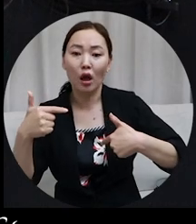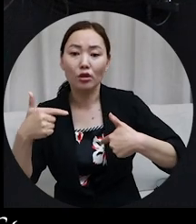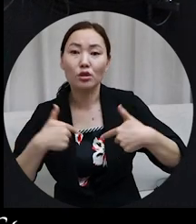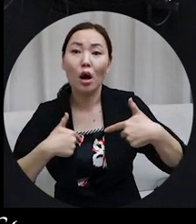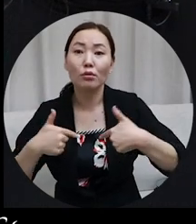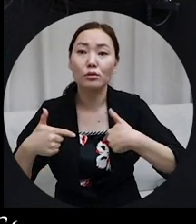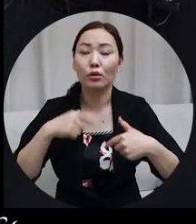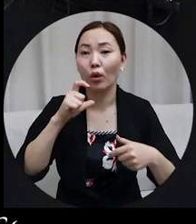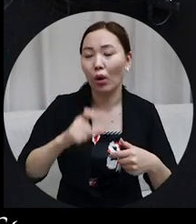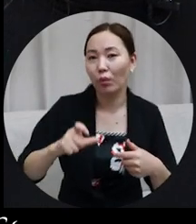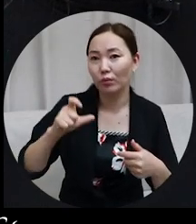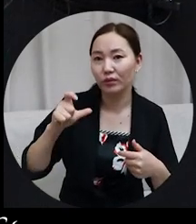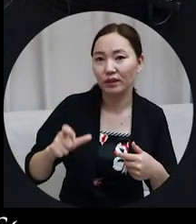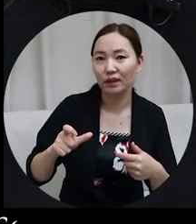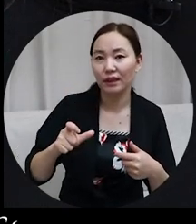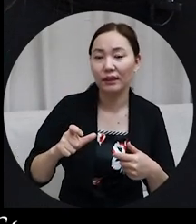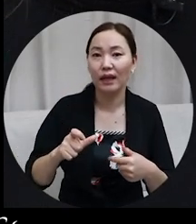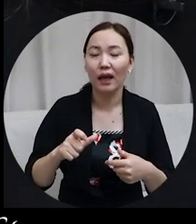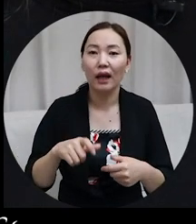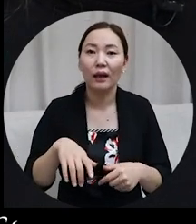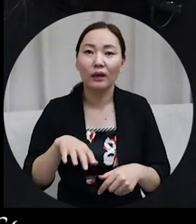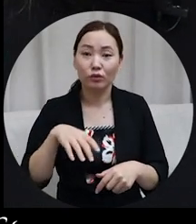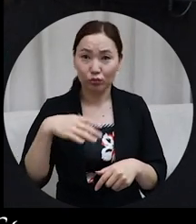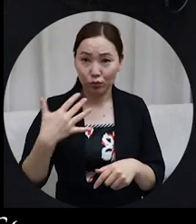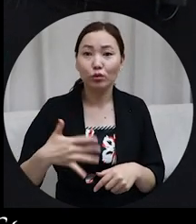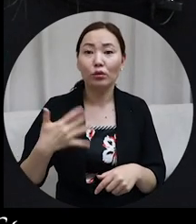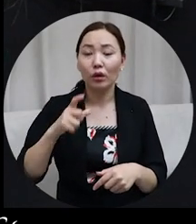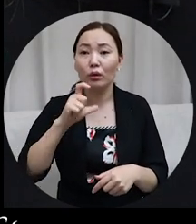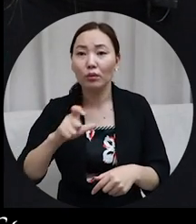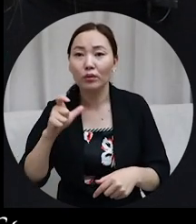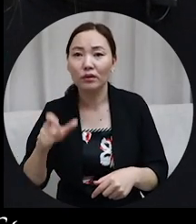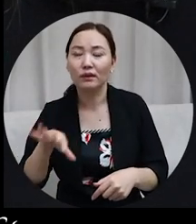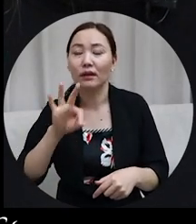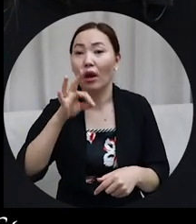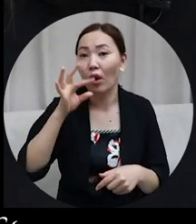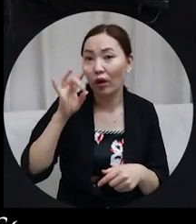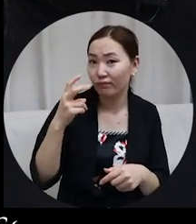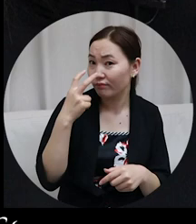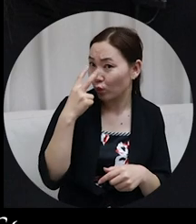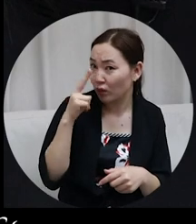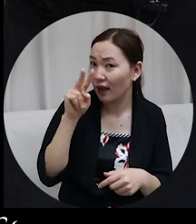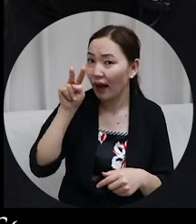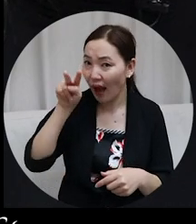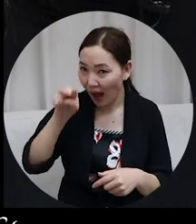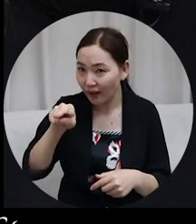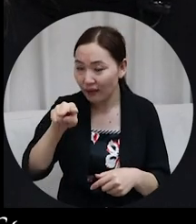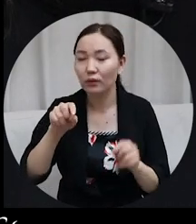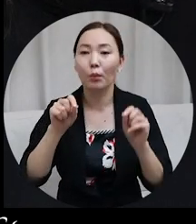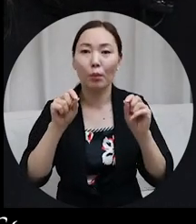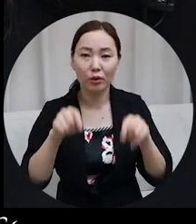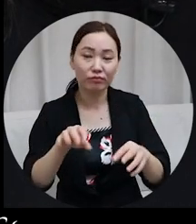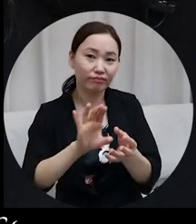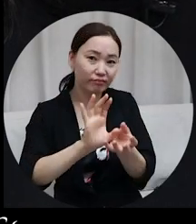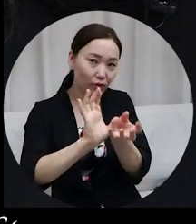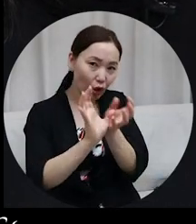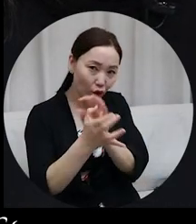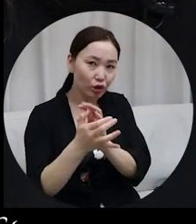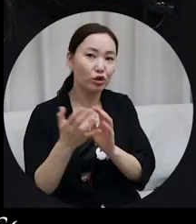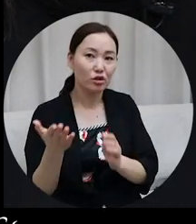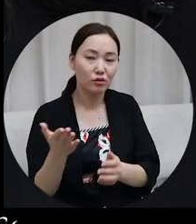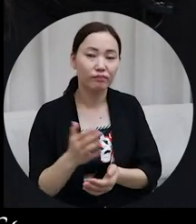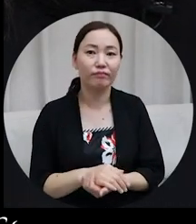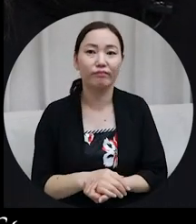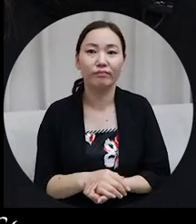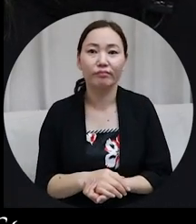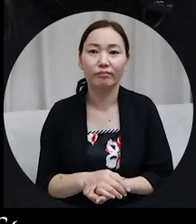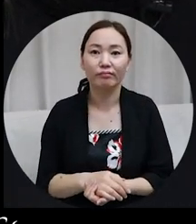нэг арай энгийн хүний нүднээс арай өөрөөр хардаг ч болдго юм уу. Ер нь л тийм. Тэгээд айгүй нь одоо зүгээр